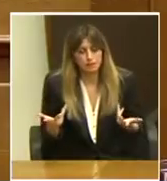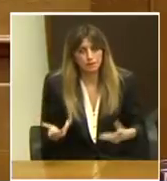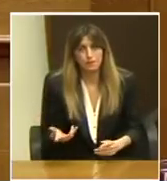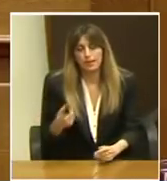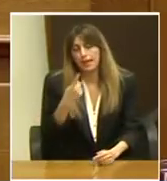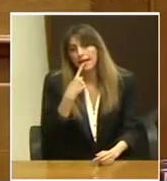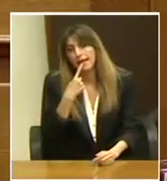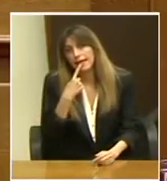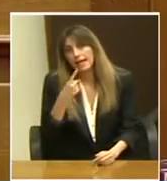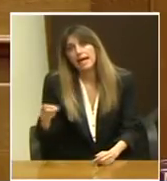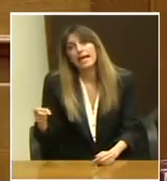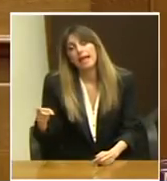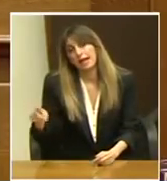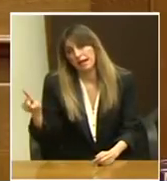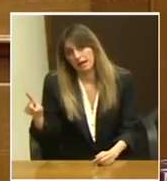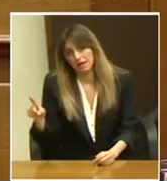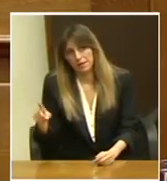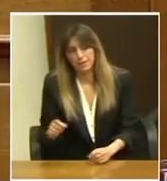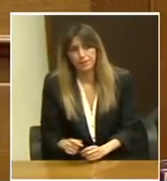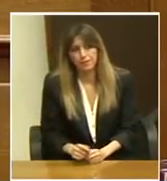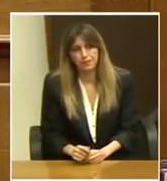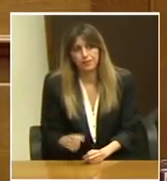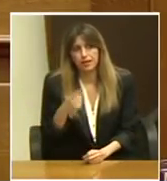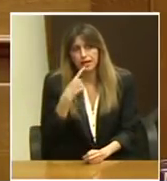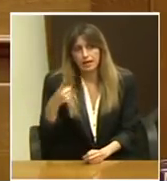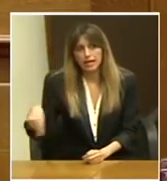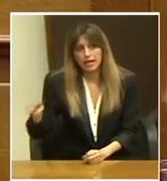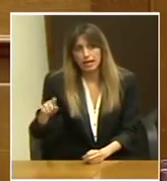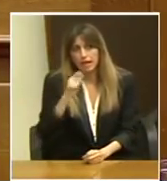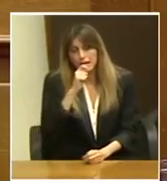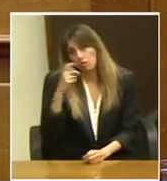Λέει λοιπόν, στην πολιτική αυτή είναι παράρτημα. Λέει λοιπόν,